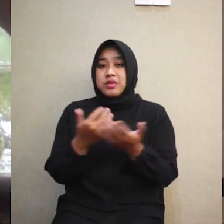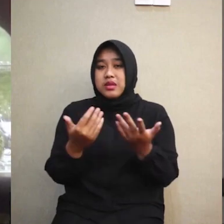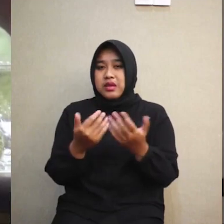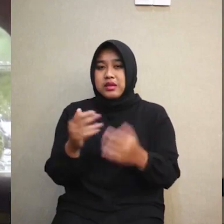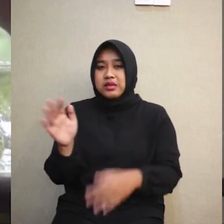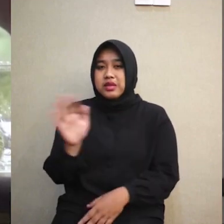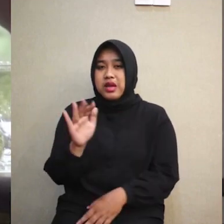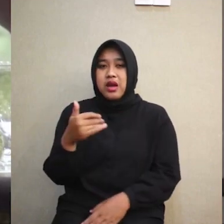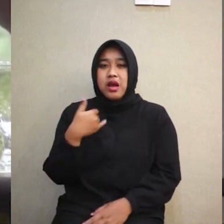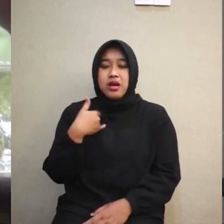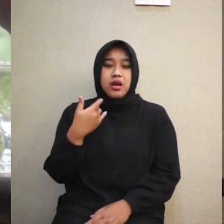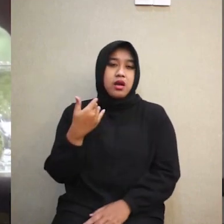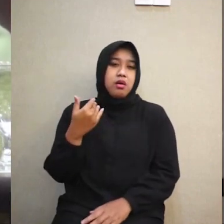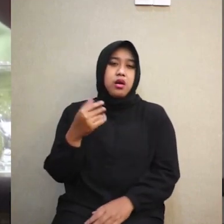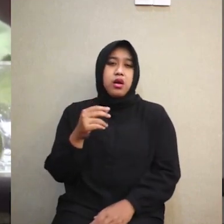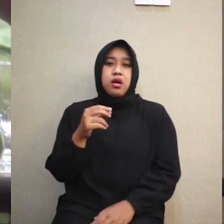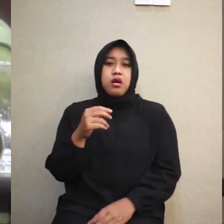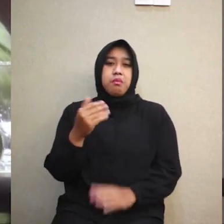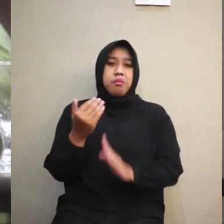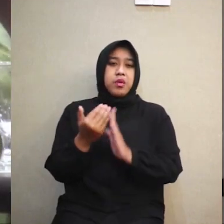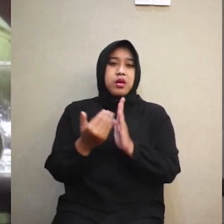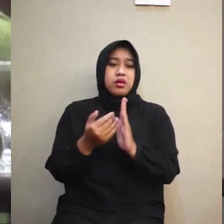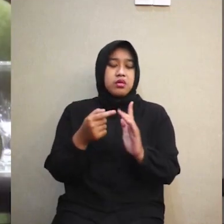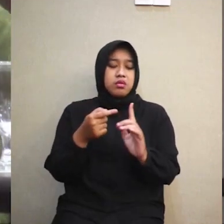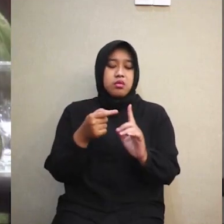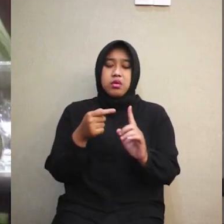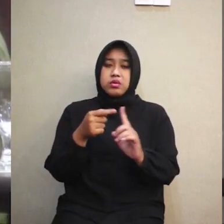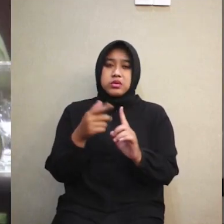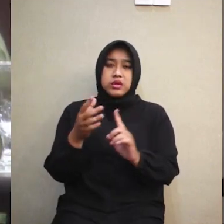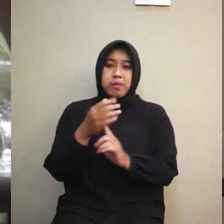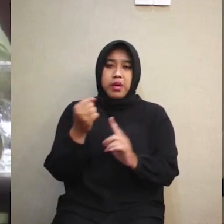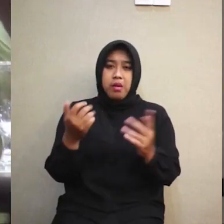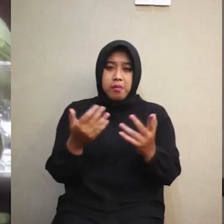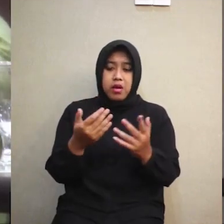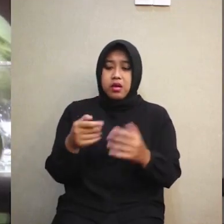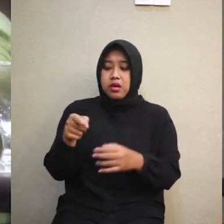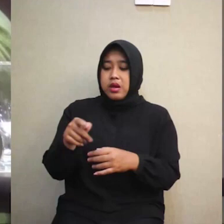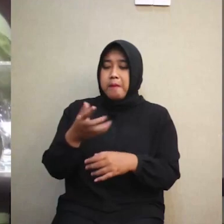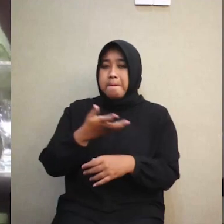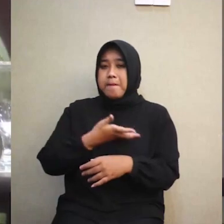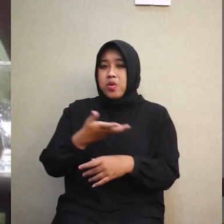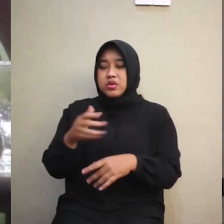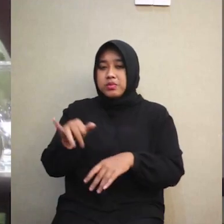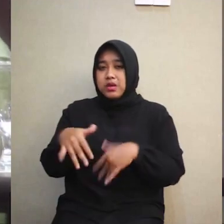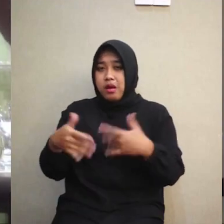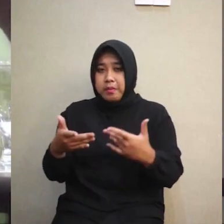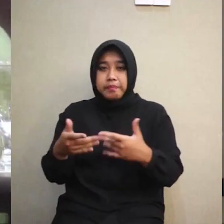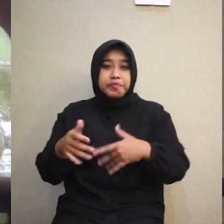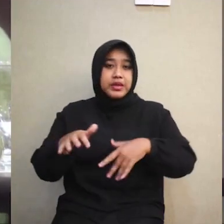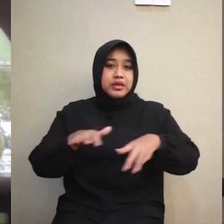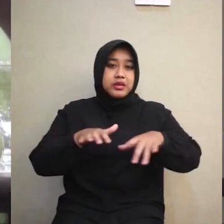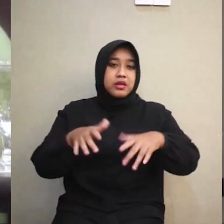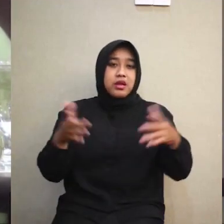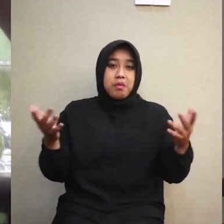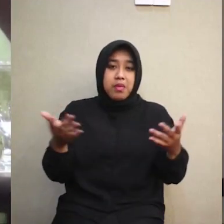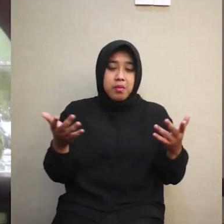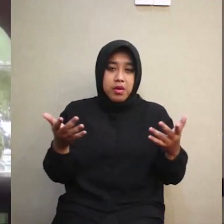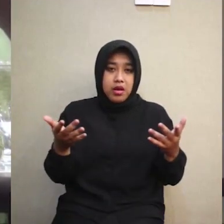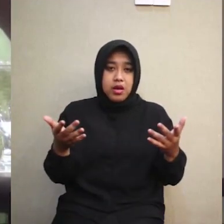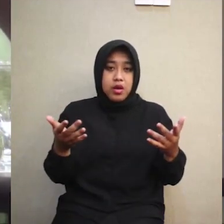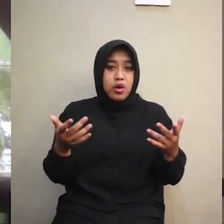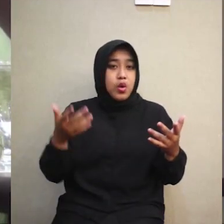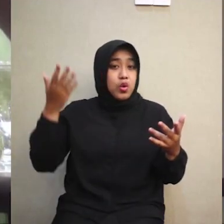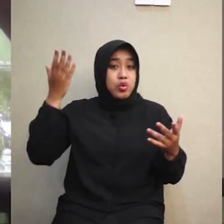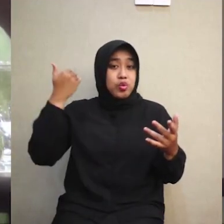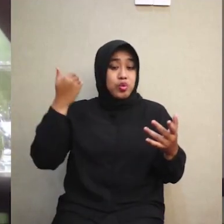rule ini akan mencapai apa ini akan seperti apa strateginya bagaimana gitu kalau zaman